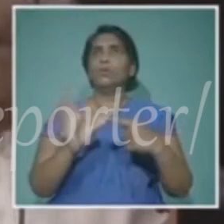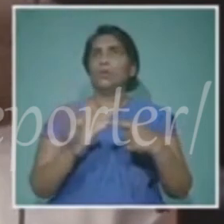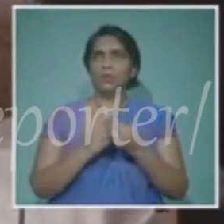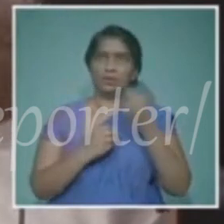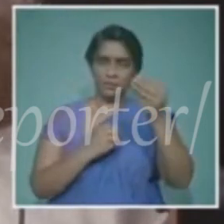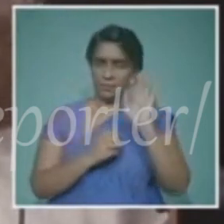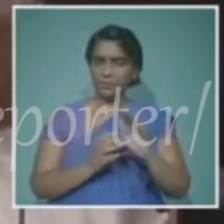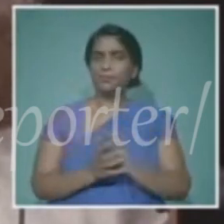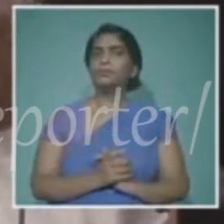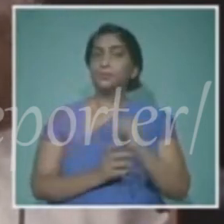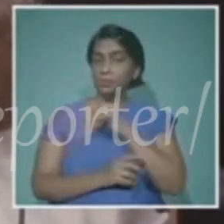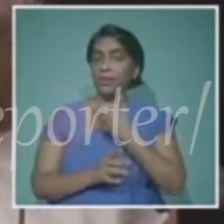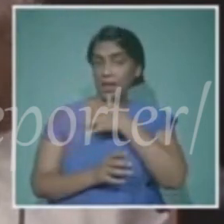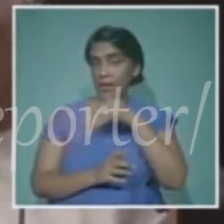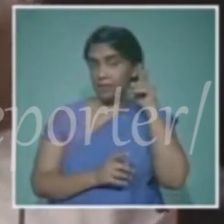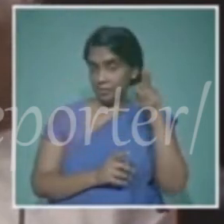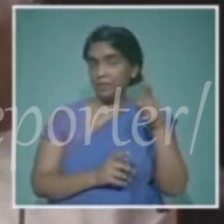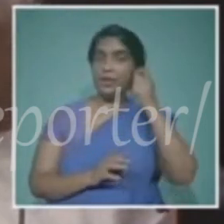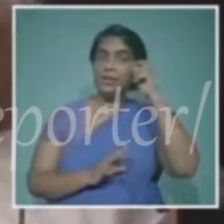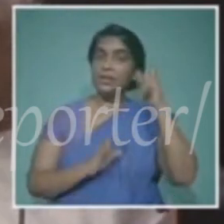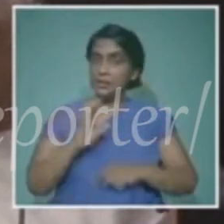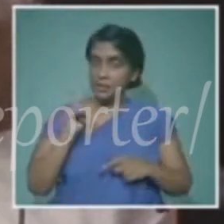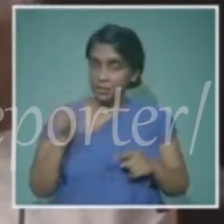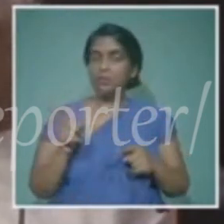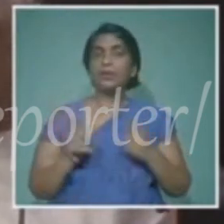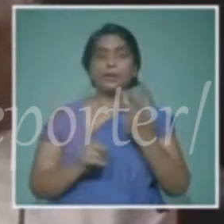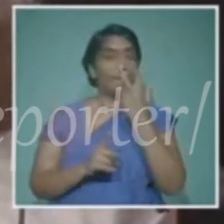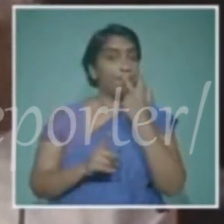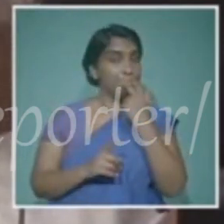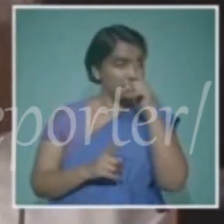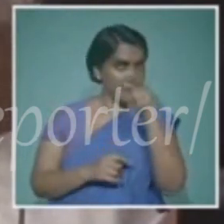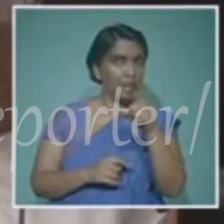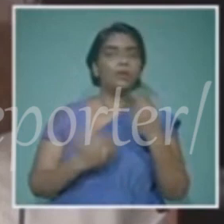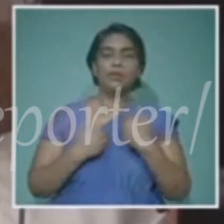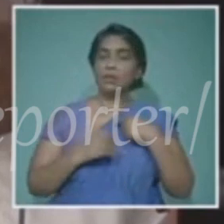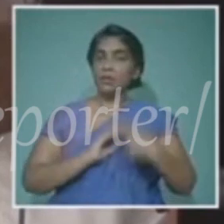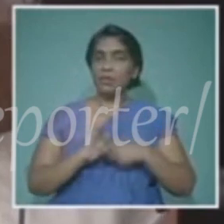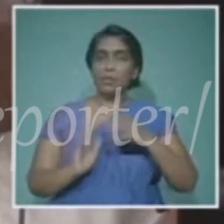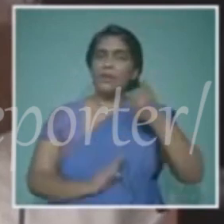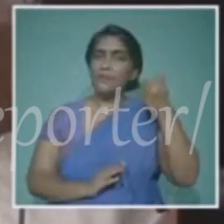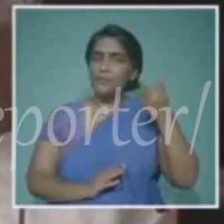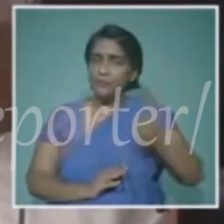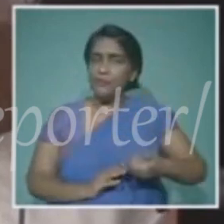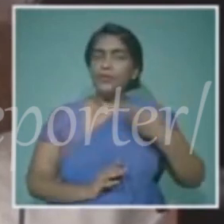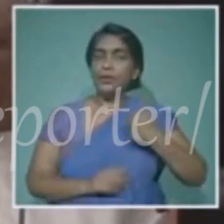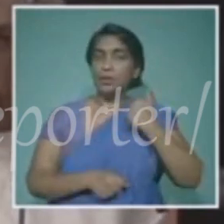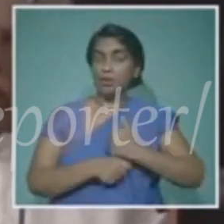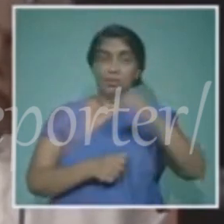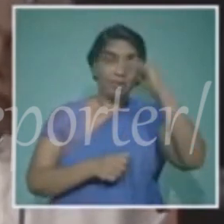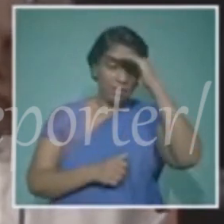දක්වා තියෙනවා. එංගලන්තයේදීත් ජපානයේදීත් ෆිලිපීනයේදීත් අපේ රට වැදගත් වන